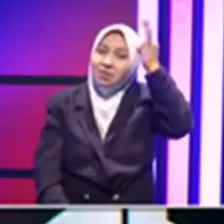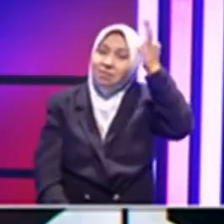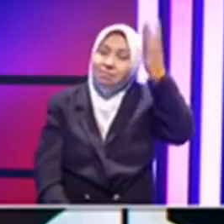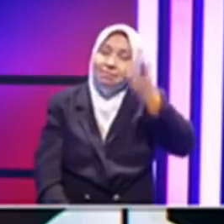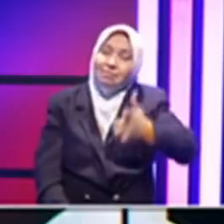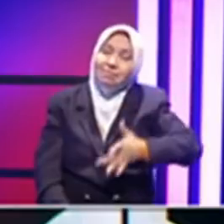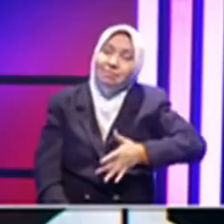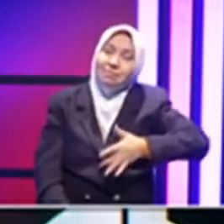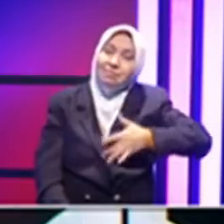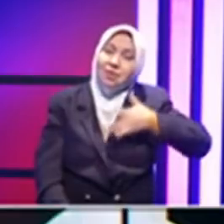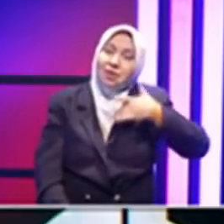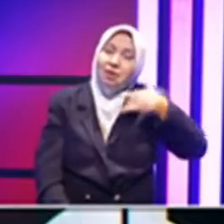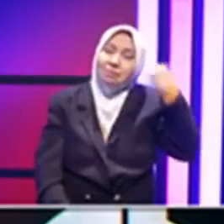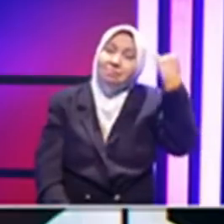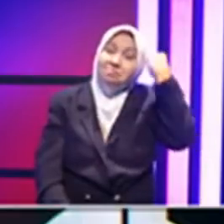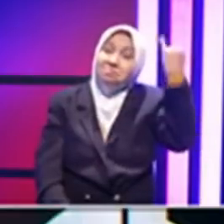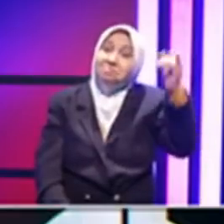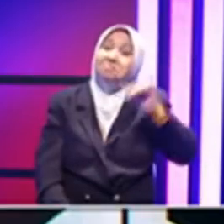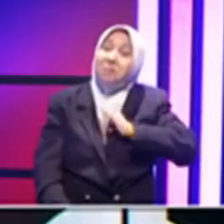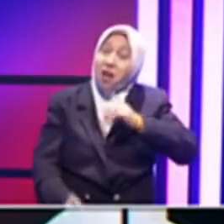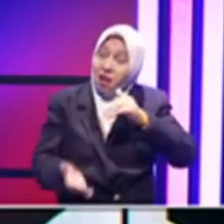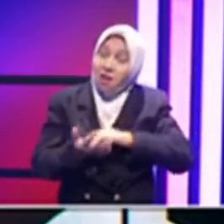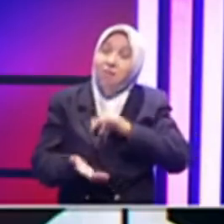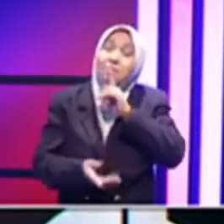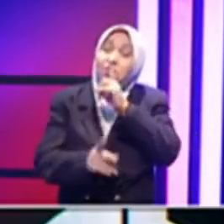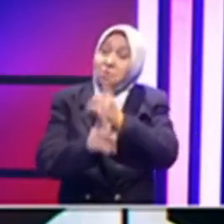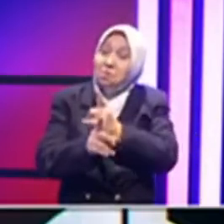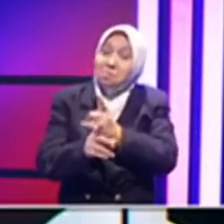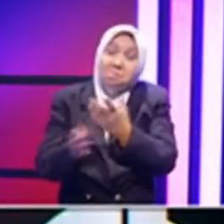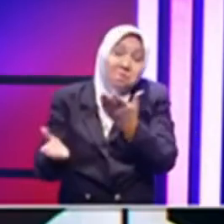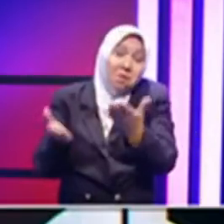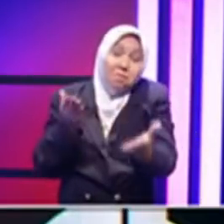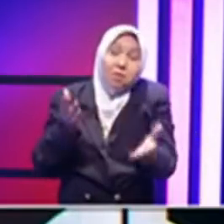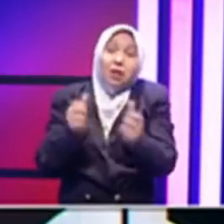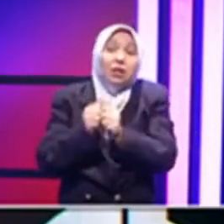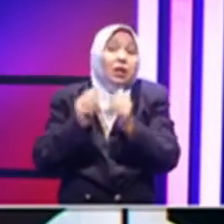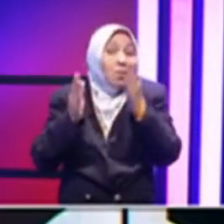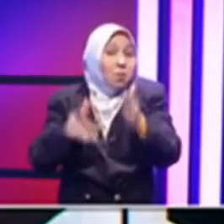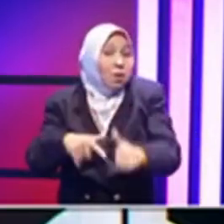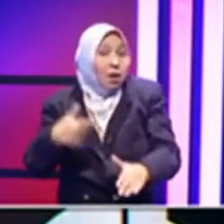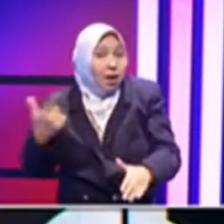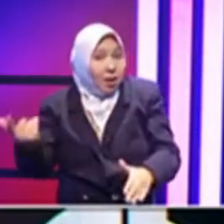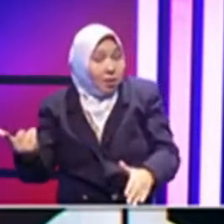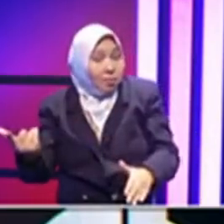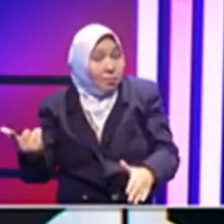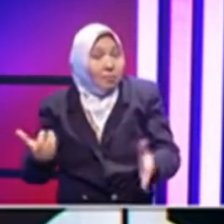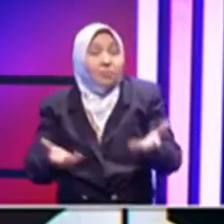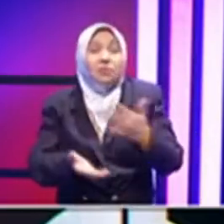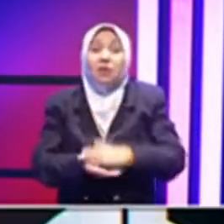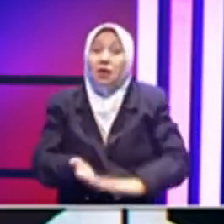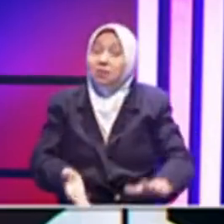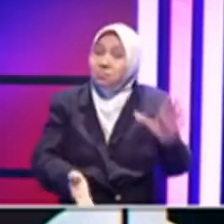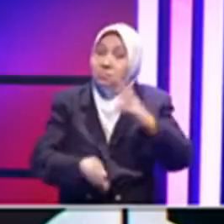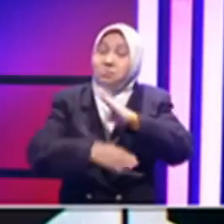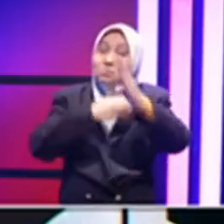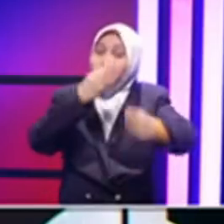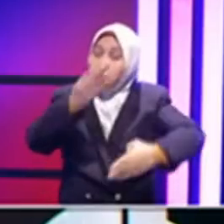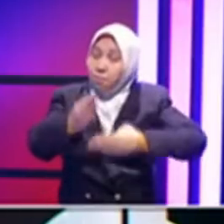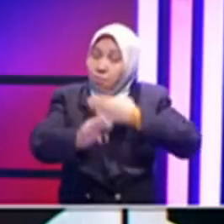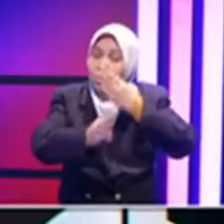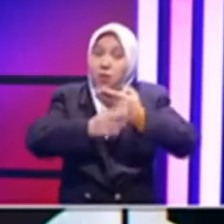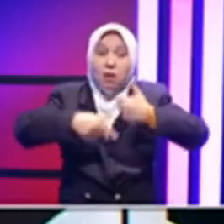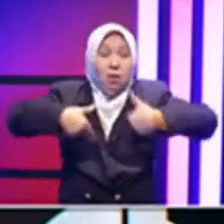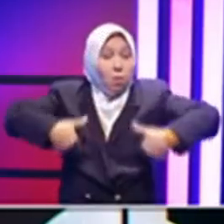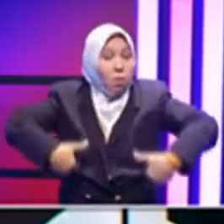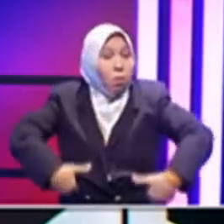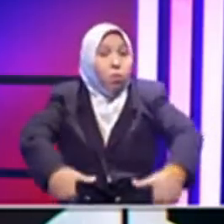bahawa pendapat saya adalah lebih benar berbanding dengan orang lain. Wal arda madadnaha, dan bumi dihamparkan. Bila cakap